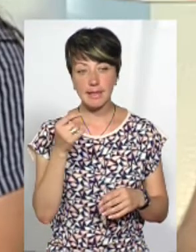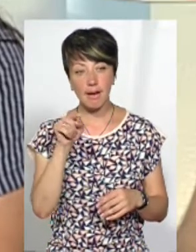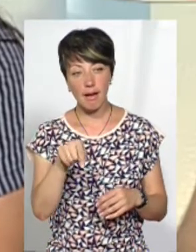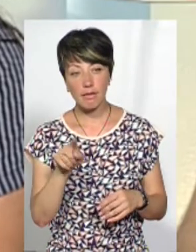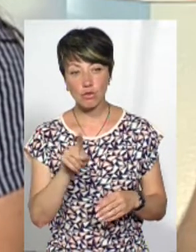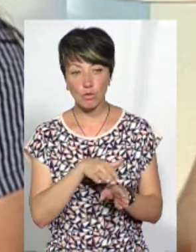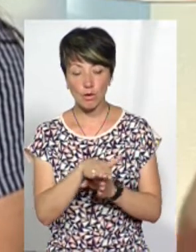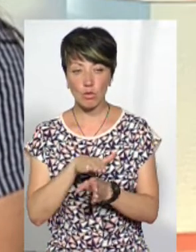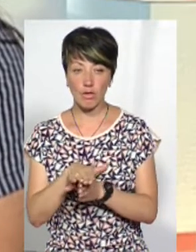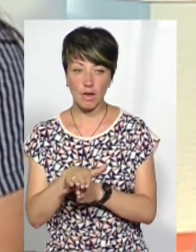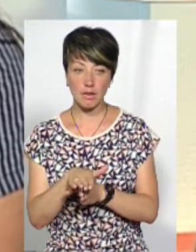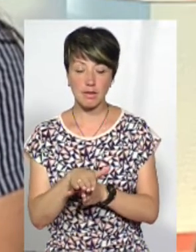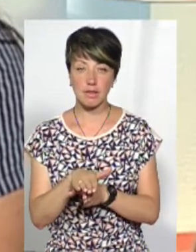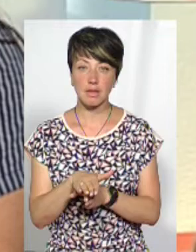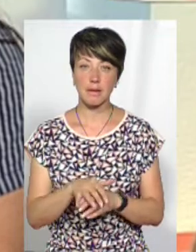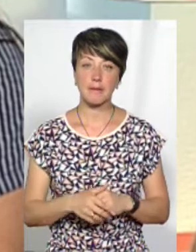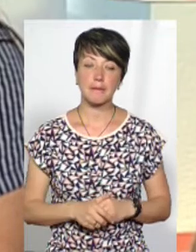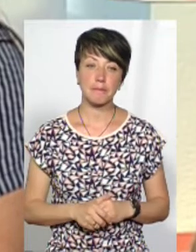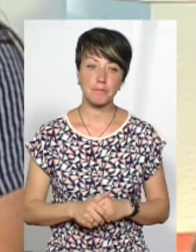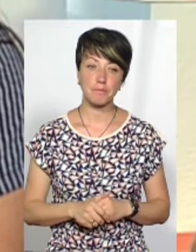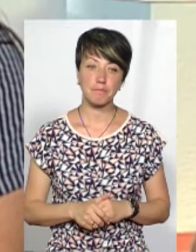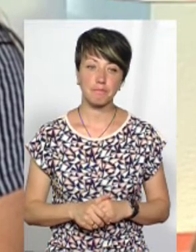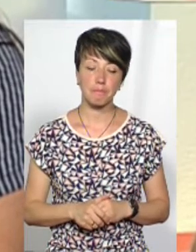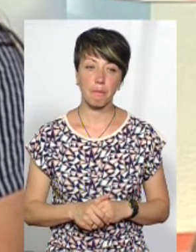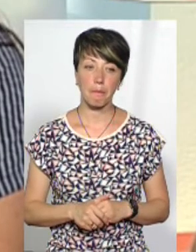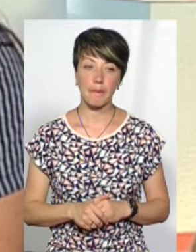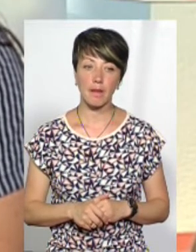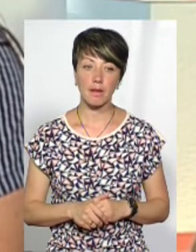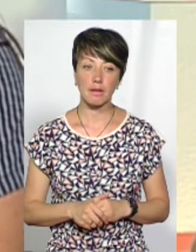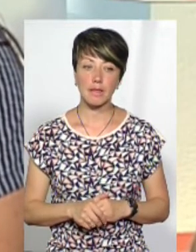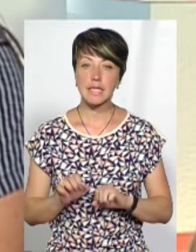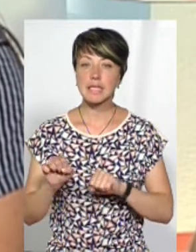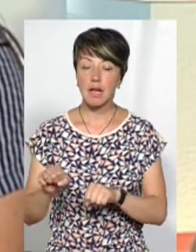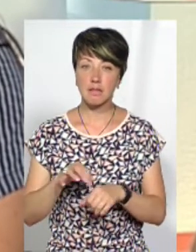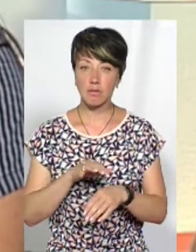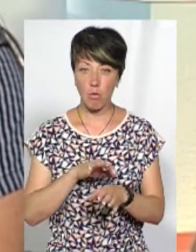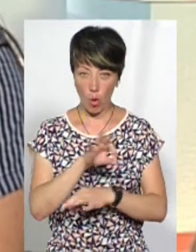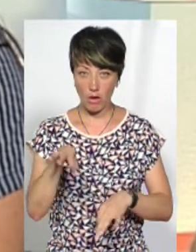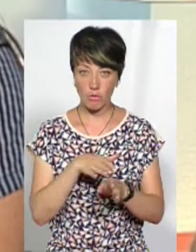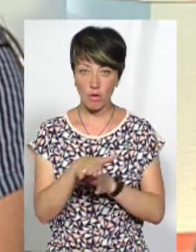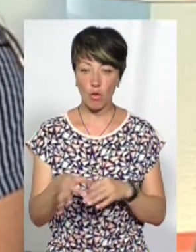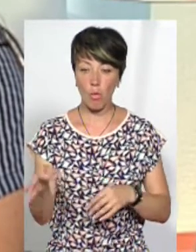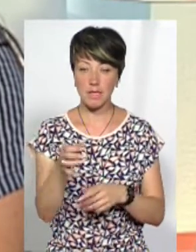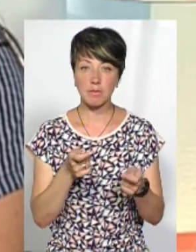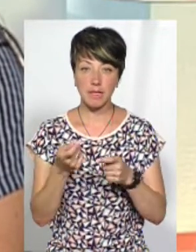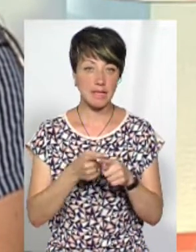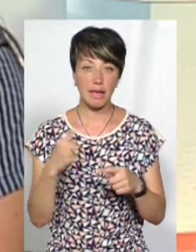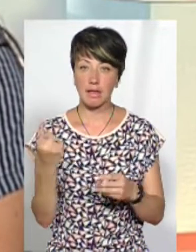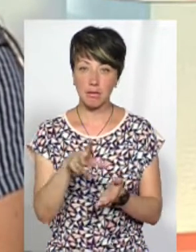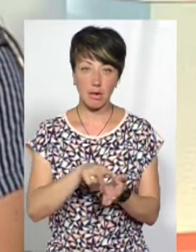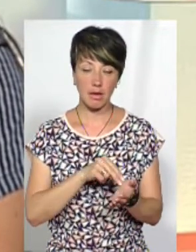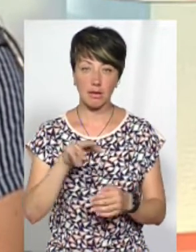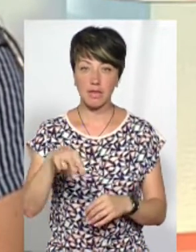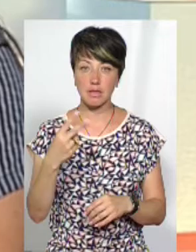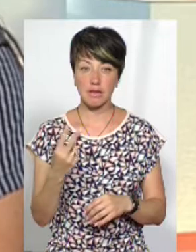що відбувається. Взагалі, нас захід проходив в обласній державній адміністрації. Це от єдиний такий от приклад на всі там